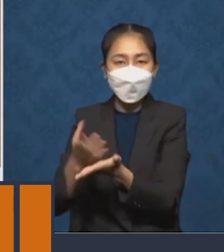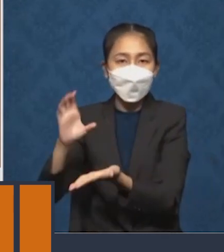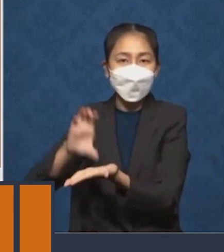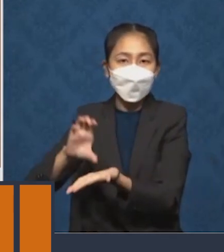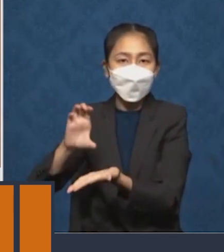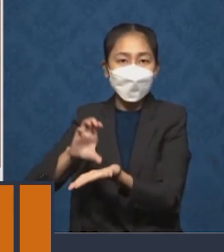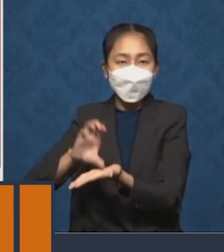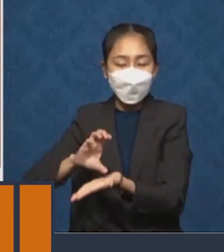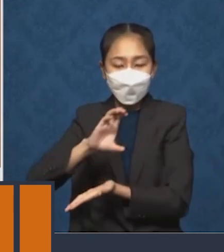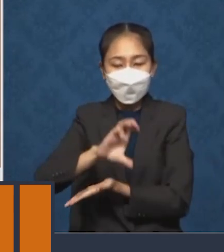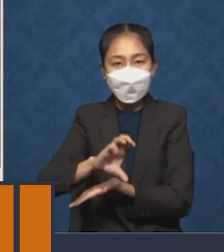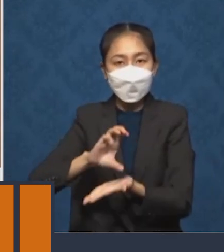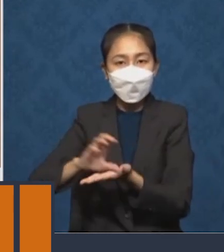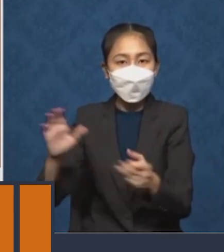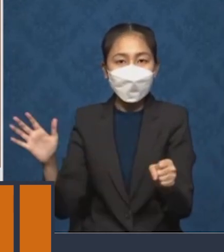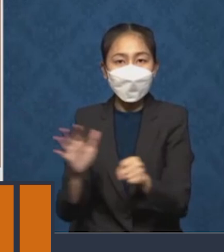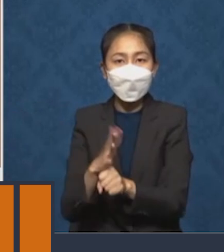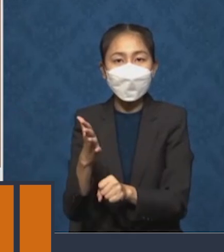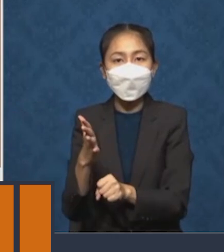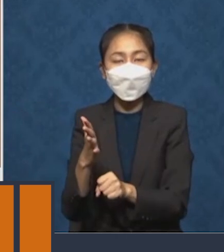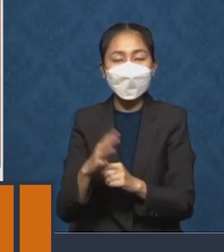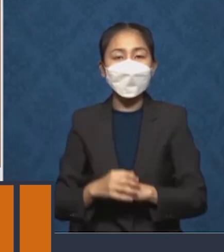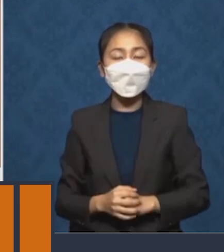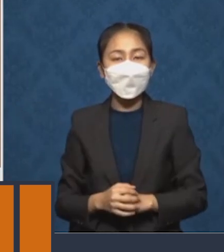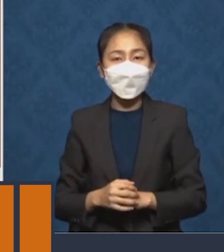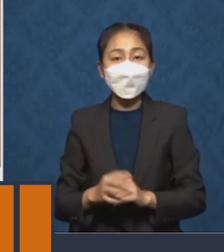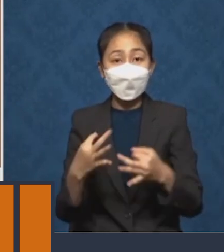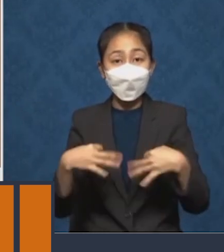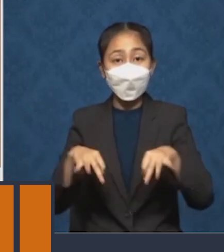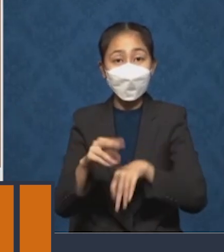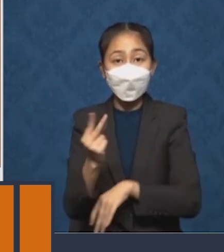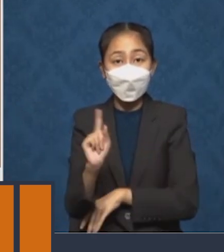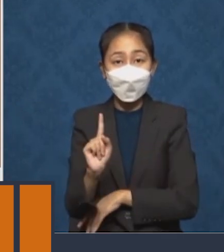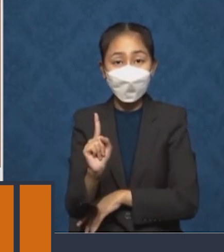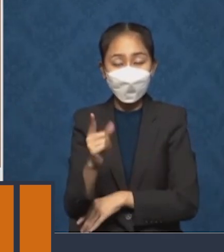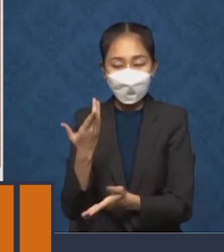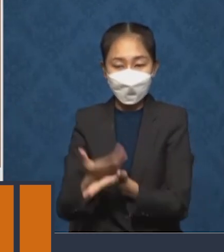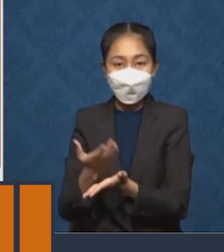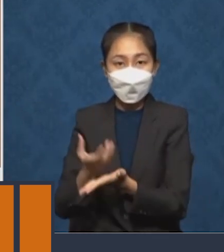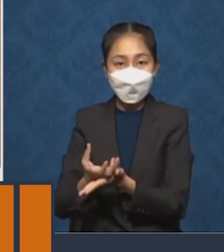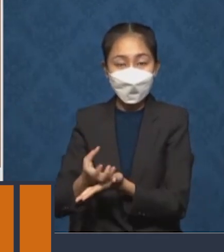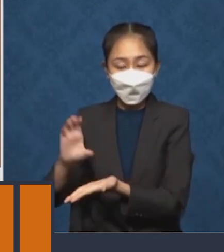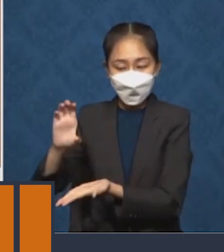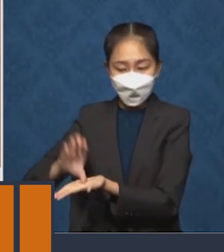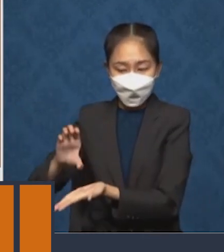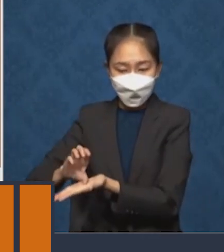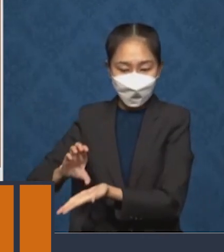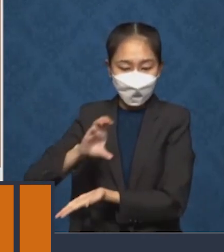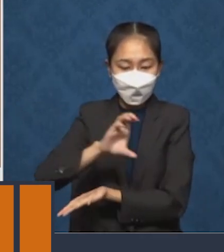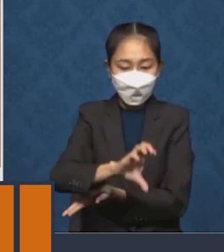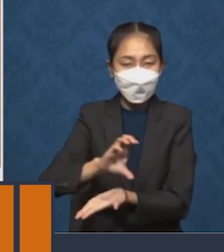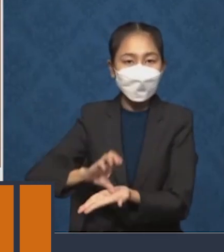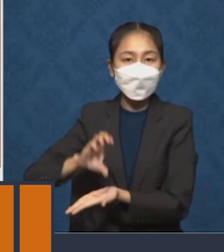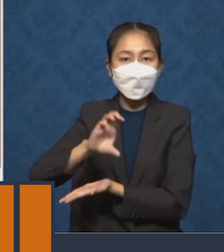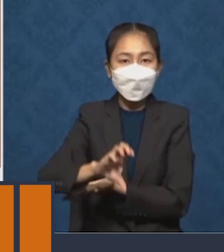ที่จะใช้จ่ายให้เต็มวงเงินจำเป็นที่จะต้องใช้เงินคงคลังส่วนหนึ่งออกมาโปะในส่วนที่ยังขา